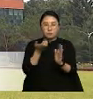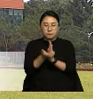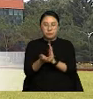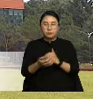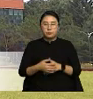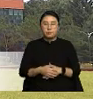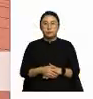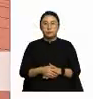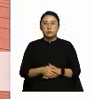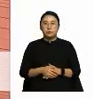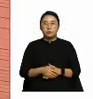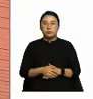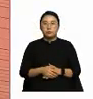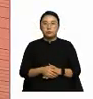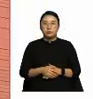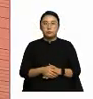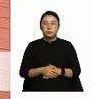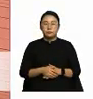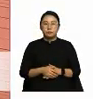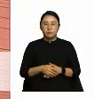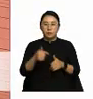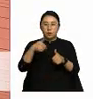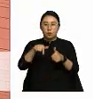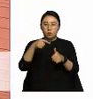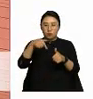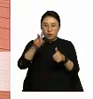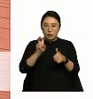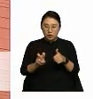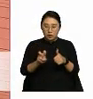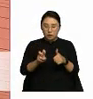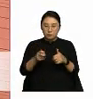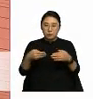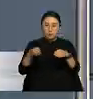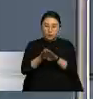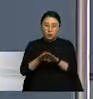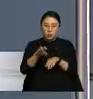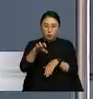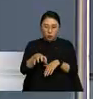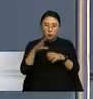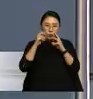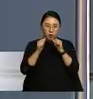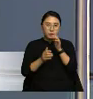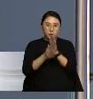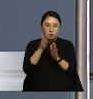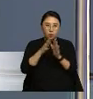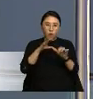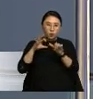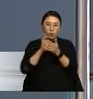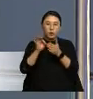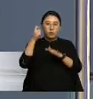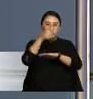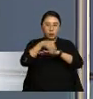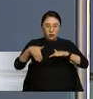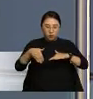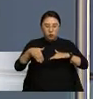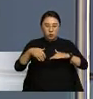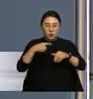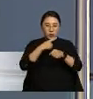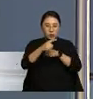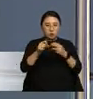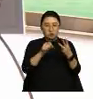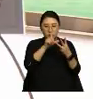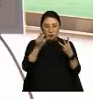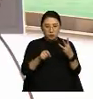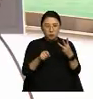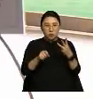것이라고 설명했습니다 이 밖에도 이 교육감은 경기 돈의 폐교를 지역 복합화 시설로 에 활용 계획과 함께 내년